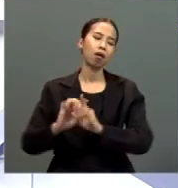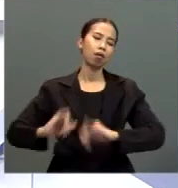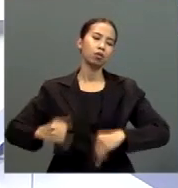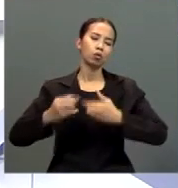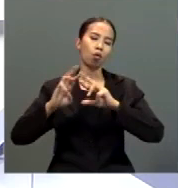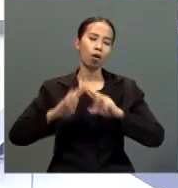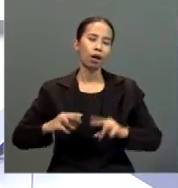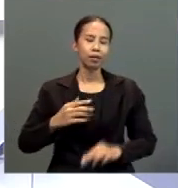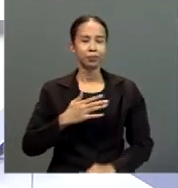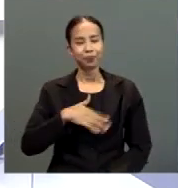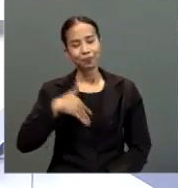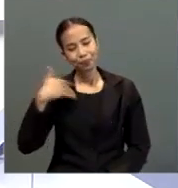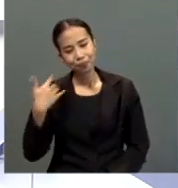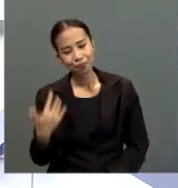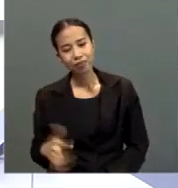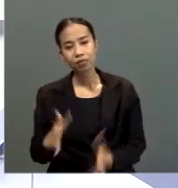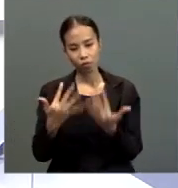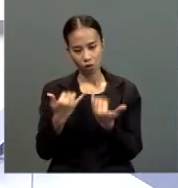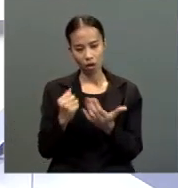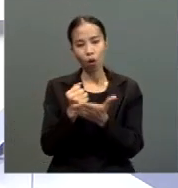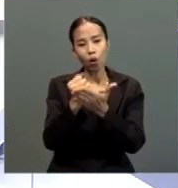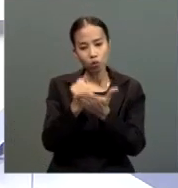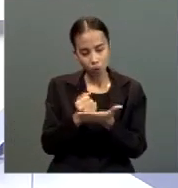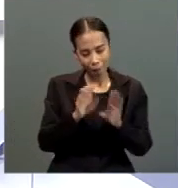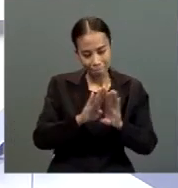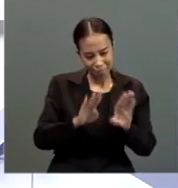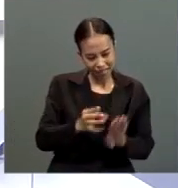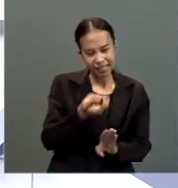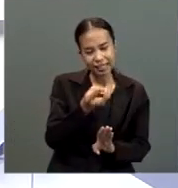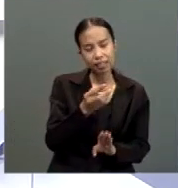ราะว่าณขณะนี้เนี่ยเขาได้กลับมาก็ถือว่าช่วยผ่อนคลายได้ในระดับหนึ่งแล้วด้วย ใช่ค่ะ